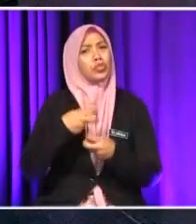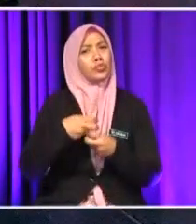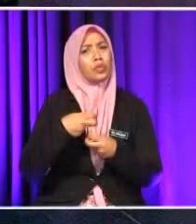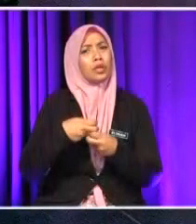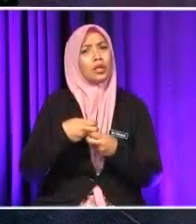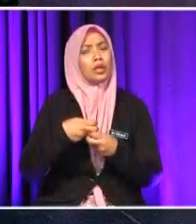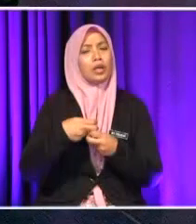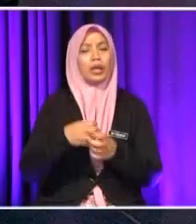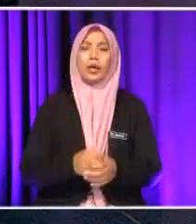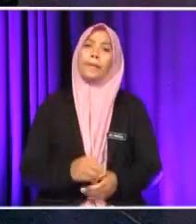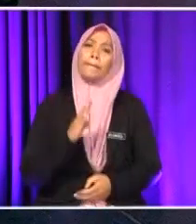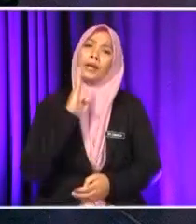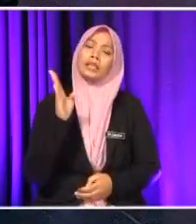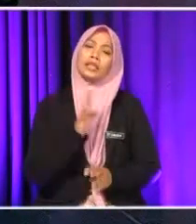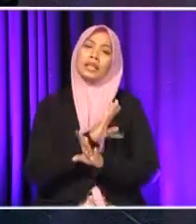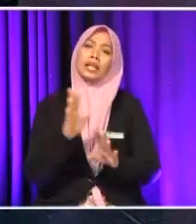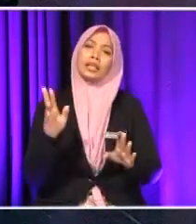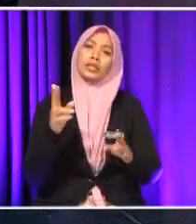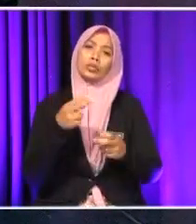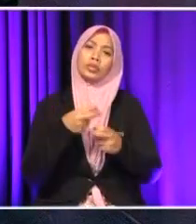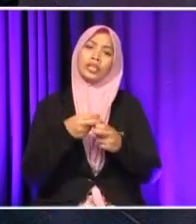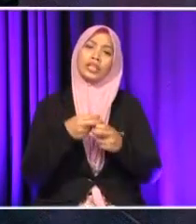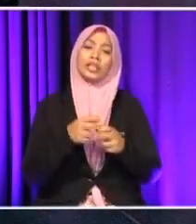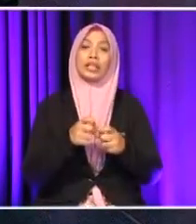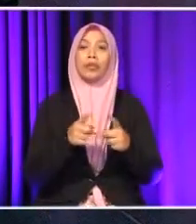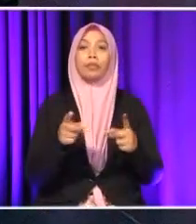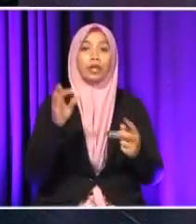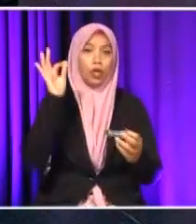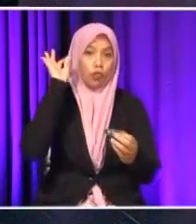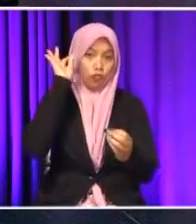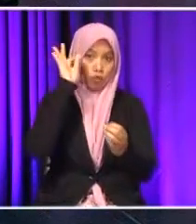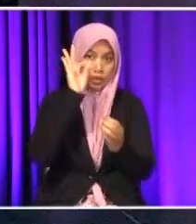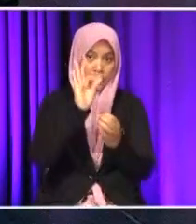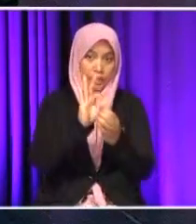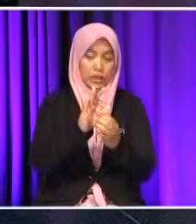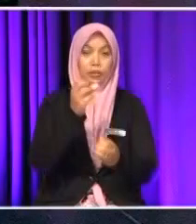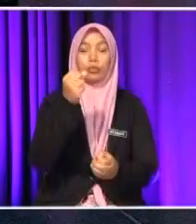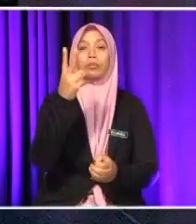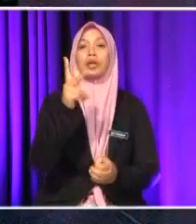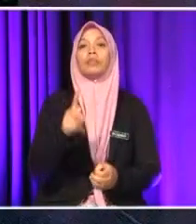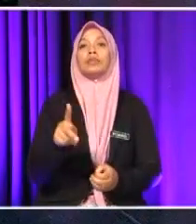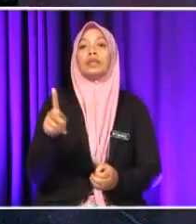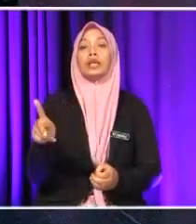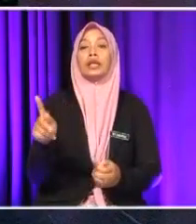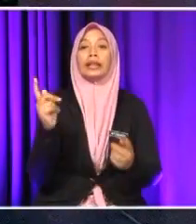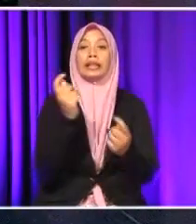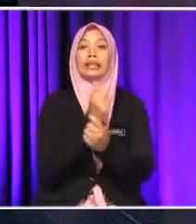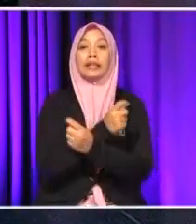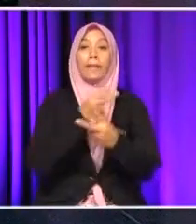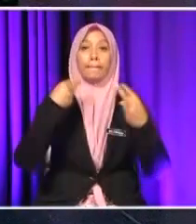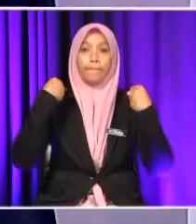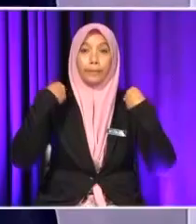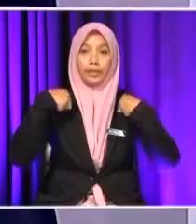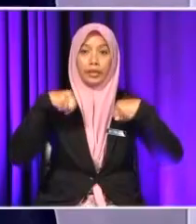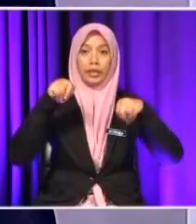Sebenarnya tidak rasa sukar mana. Cuma perlulah fokus kepada beberapa perkara tentang perniagaan itu sendiri. Dan bermula